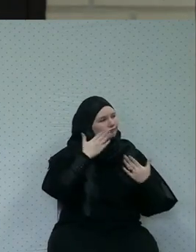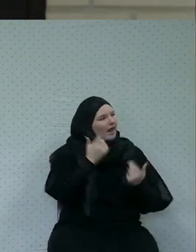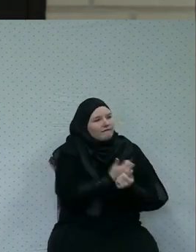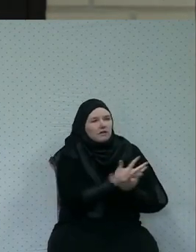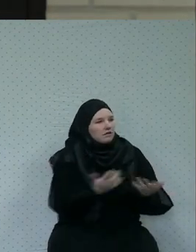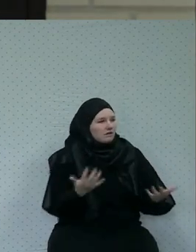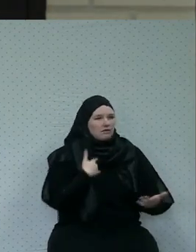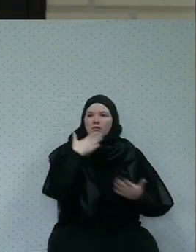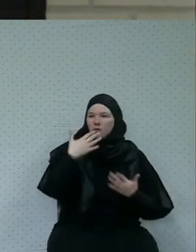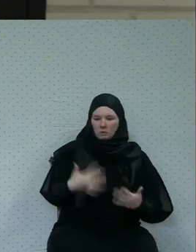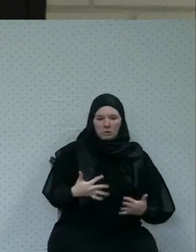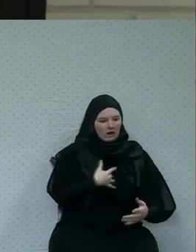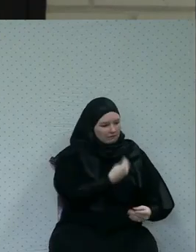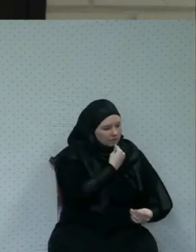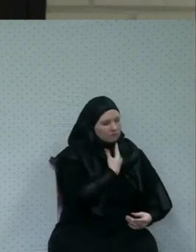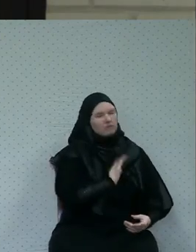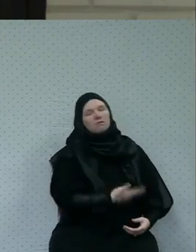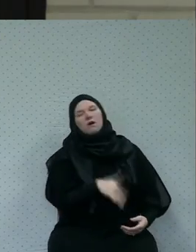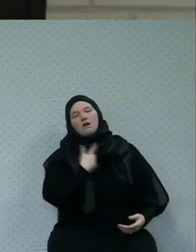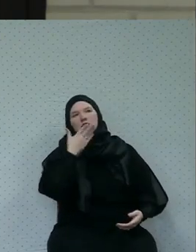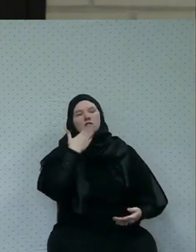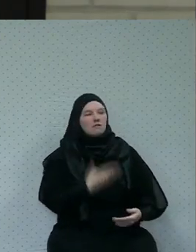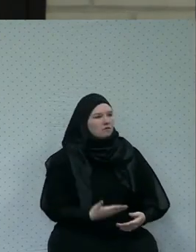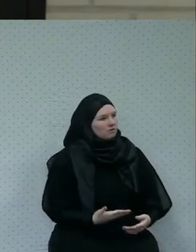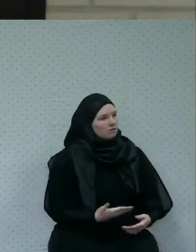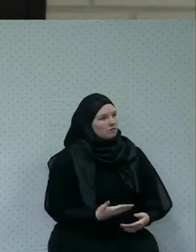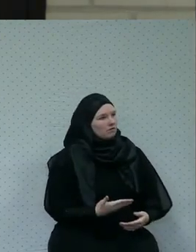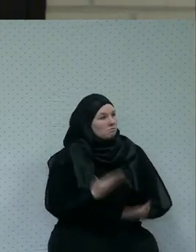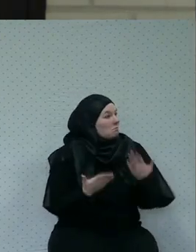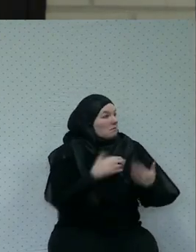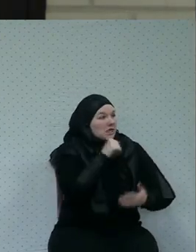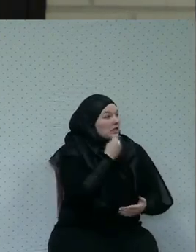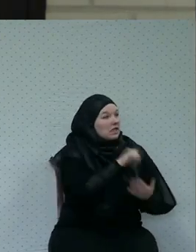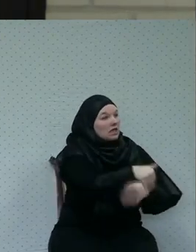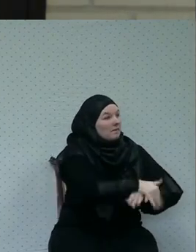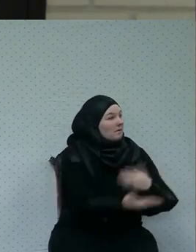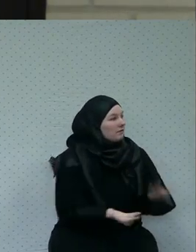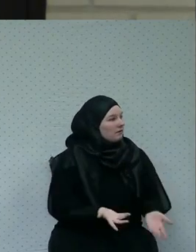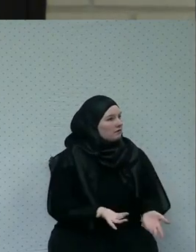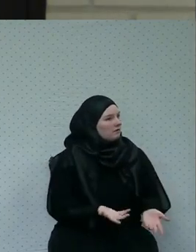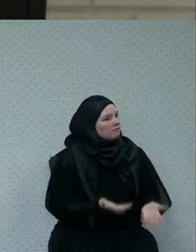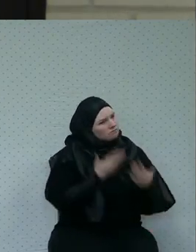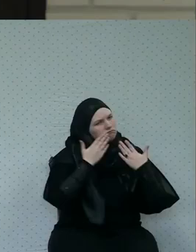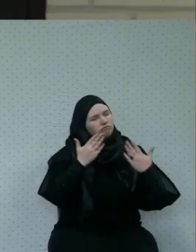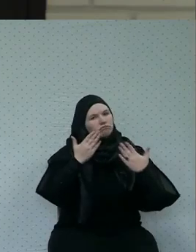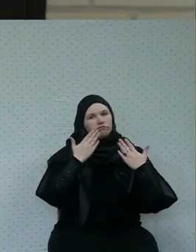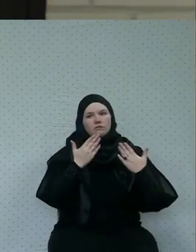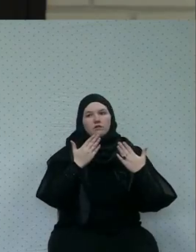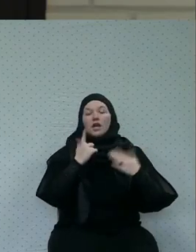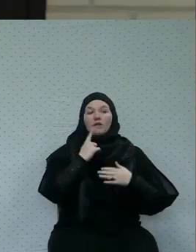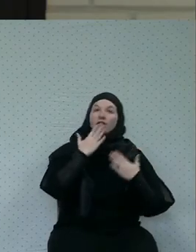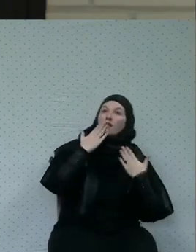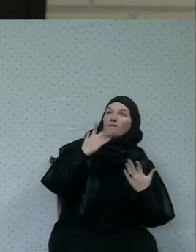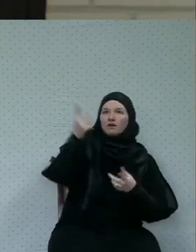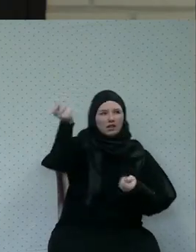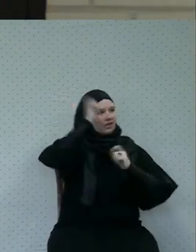شَكَرْتُمْ لَأَزِيدَنَّكُمْ. If you are grateful for that which I already have given you, I'm going to give you more.